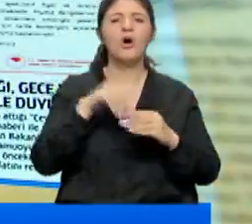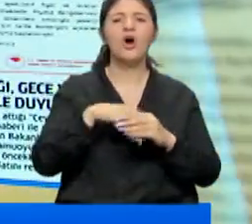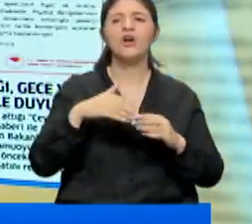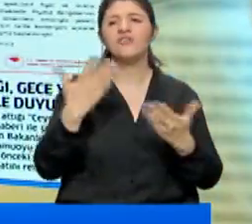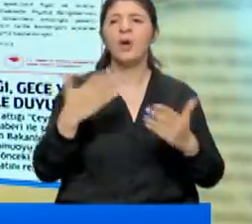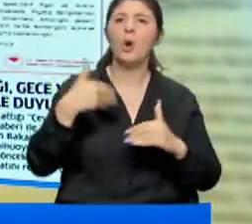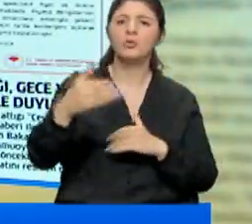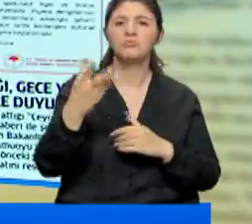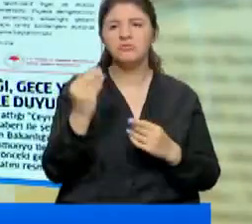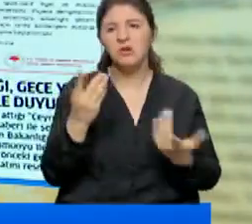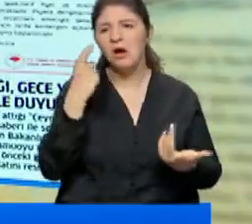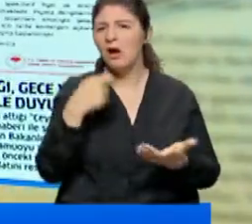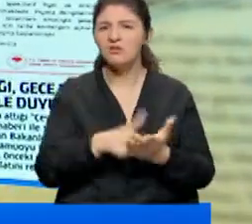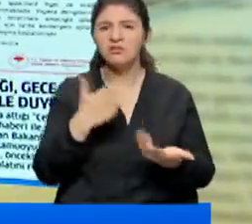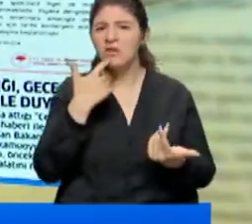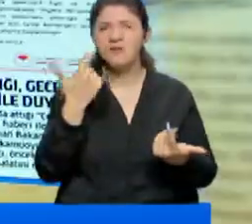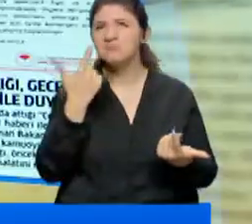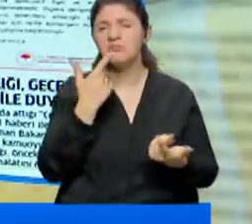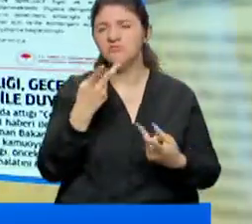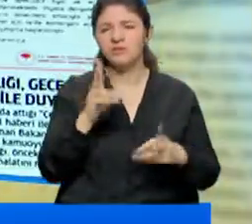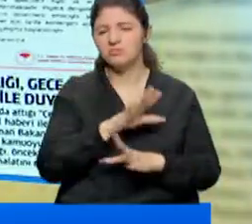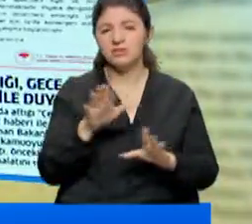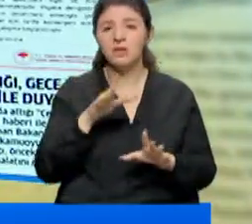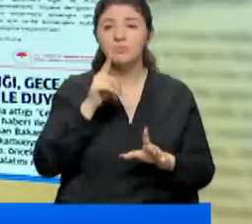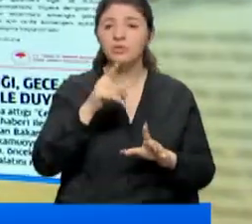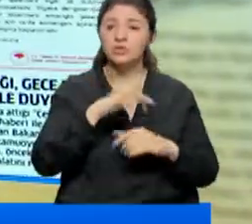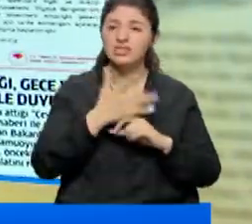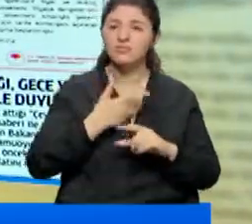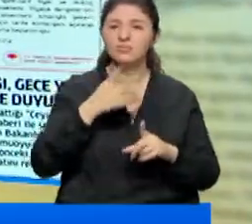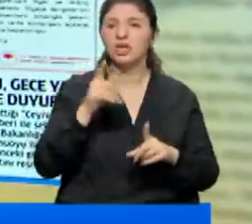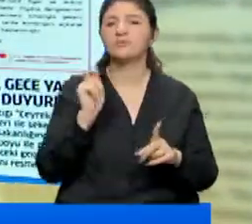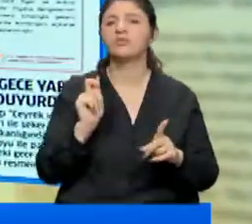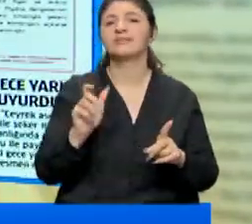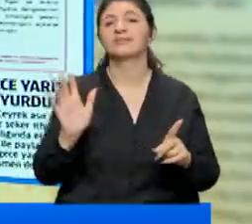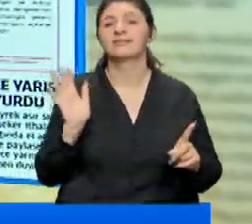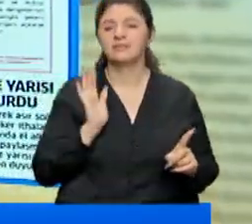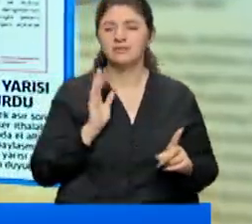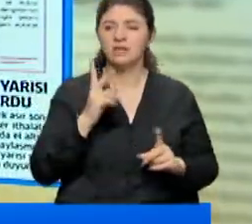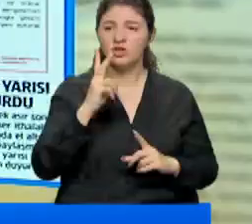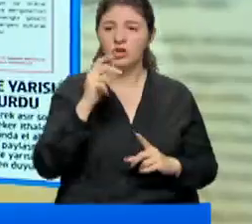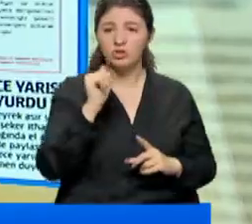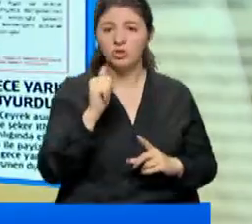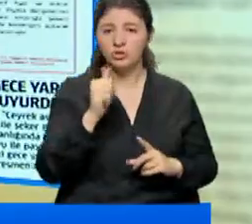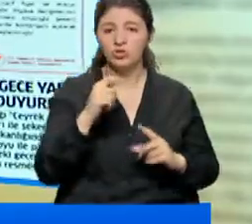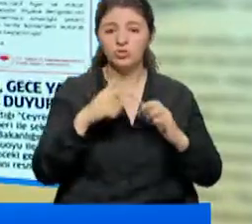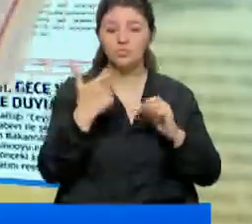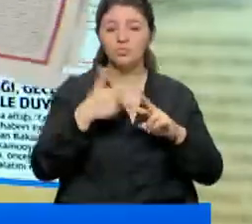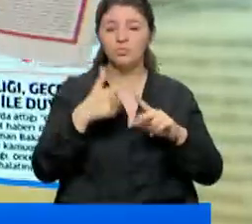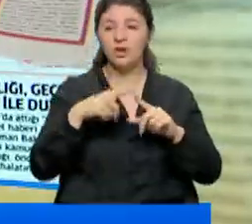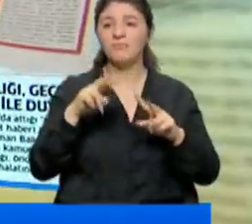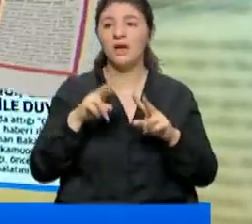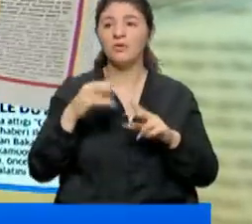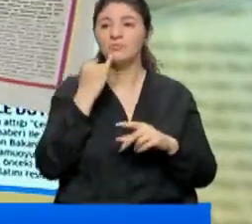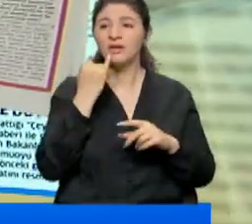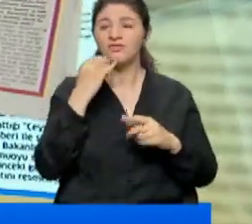aklınıza ne geliyorsa bu ülke dizi seviyorsanız bunları yapacaksınız iki gündür rahat ben geldik